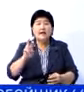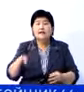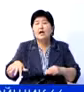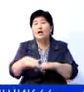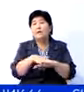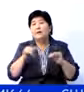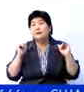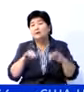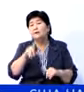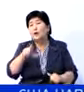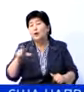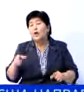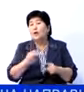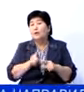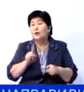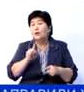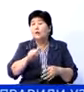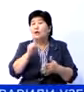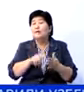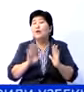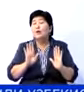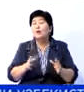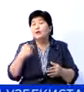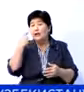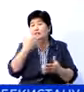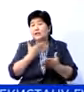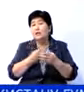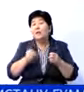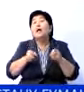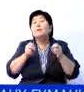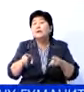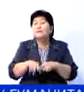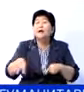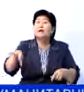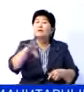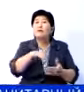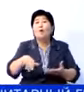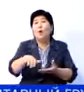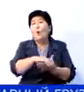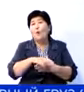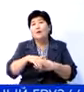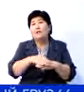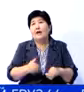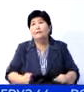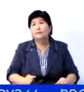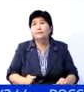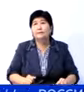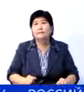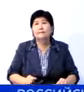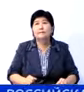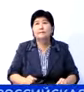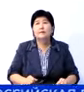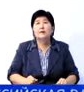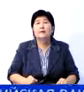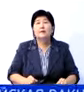массового скопления людей потому что это вопрос не только лично безопасности но и безопасности всего общества кровь у нас так 900 остался у